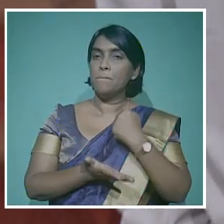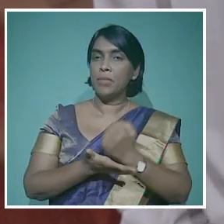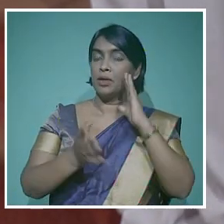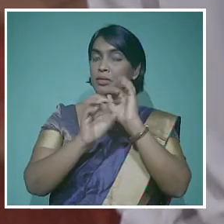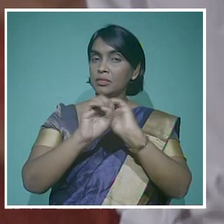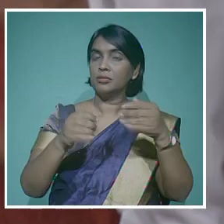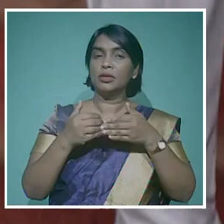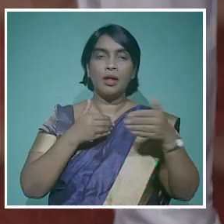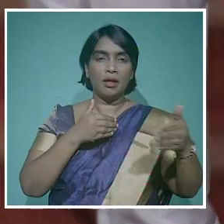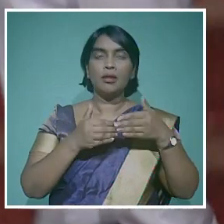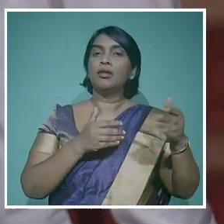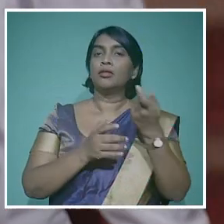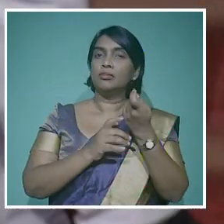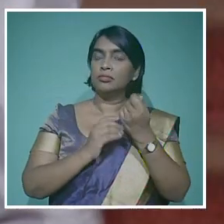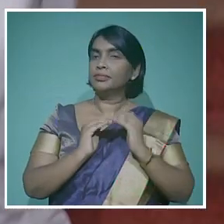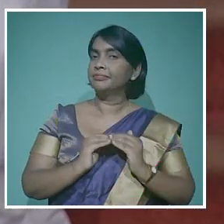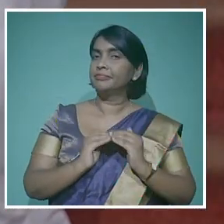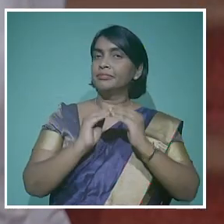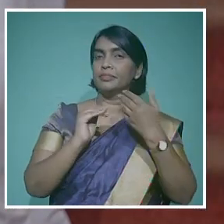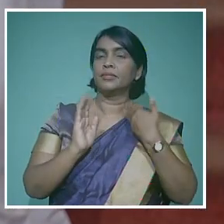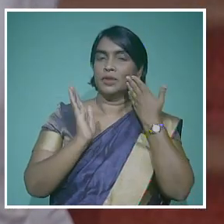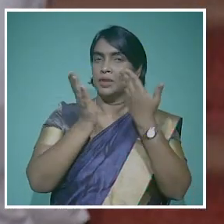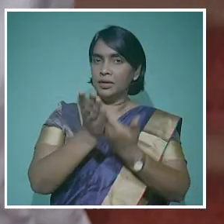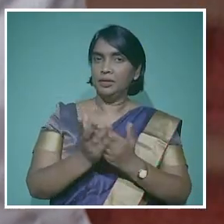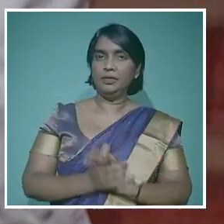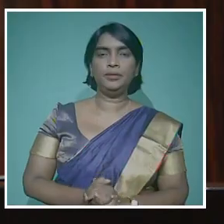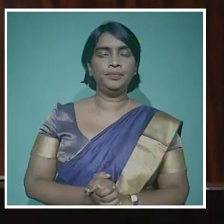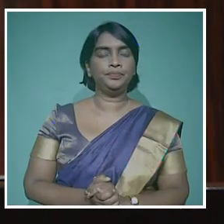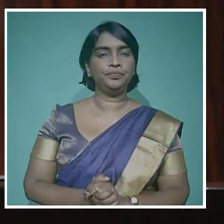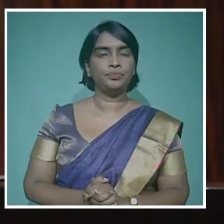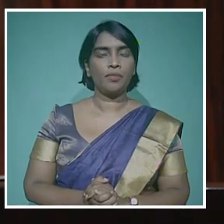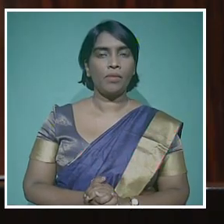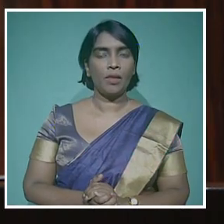ලද මෑතකාලීන ආර්ථික ප්‍රවණතා මම ඉදිරිපත් කරමි.